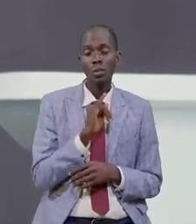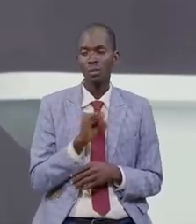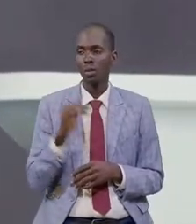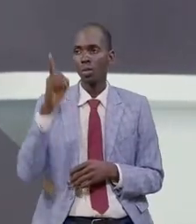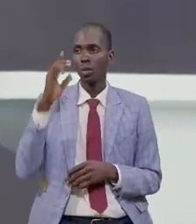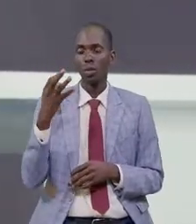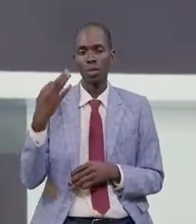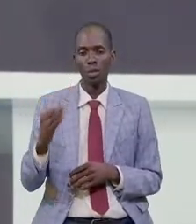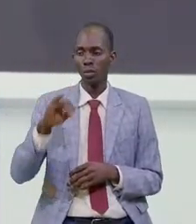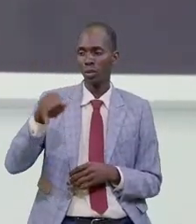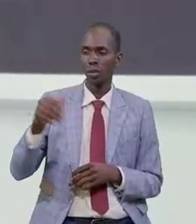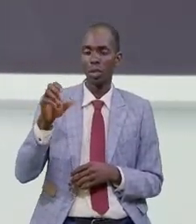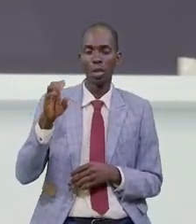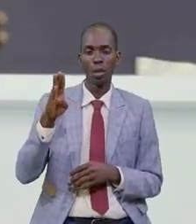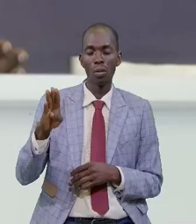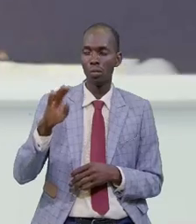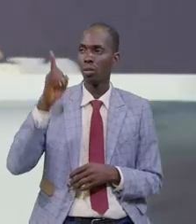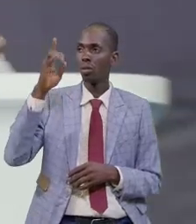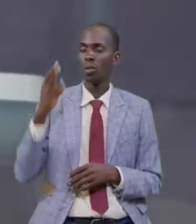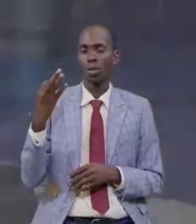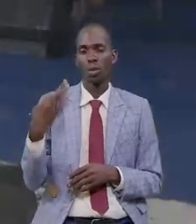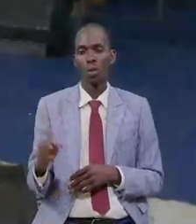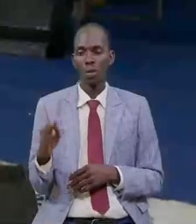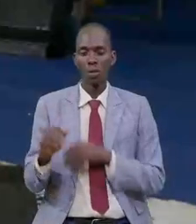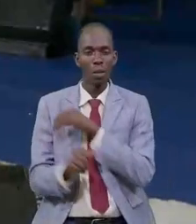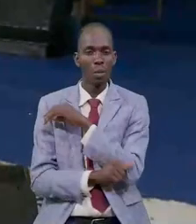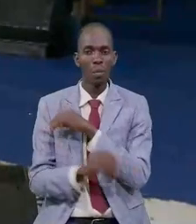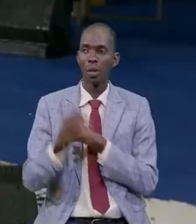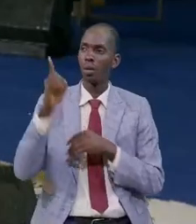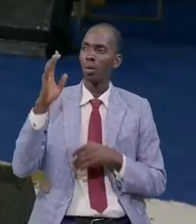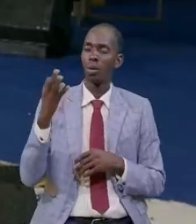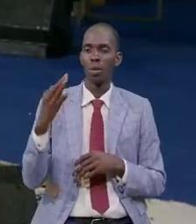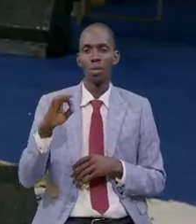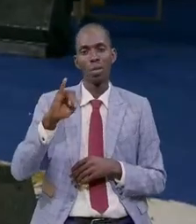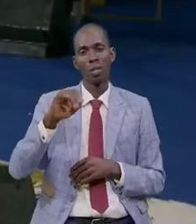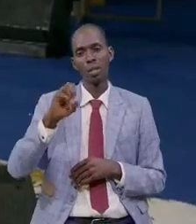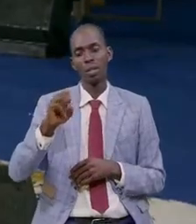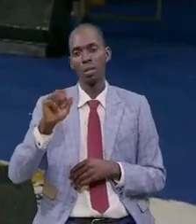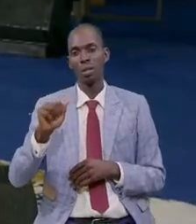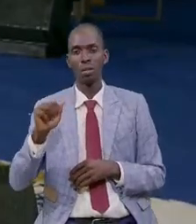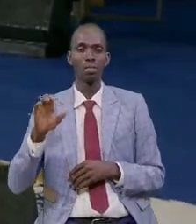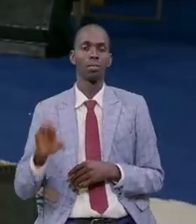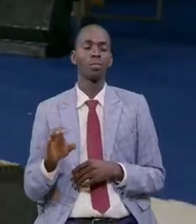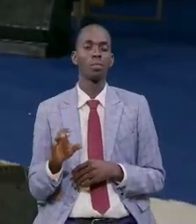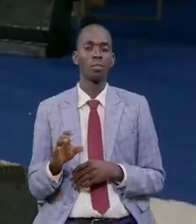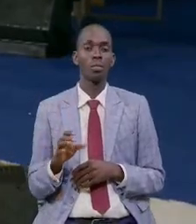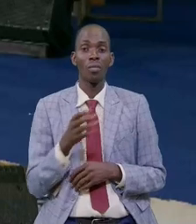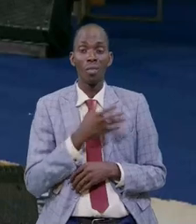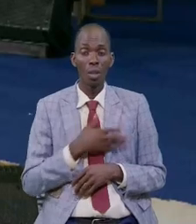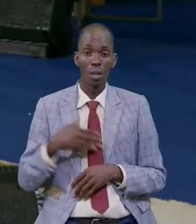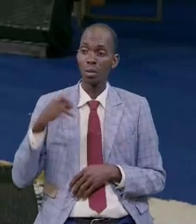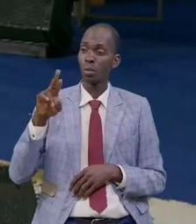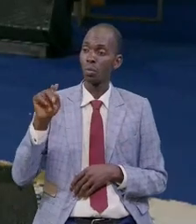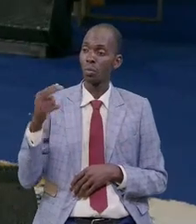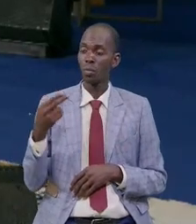elle avait connu elle dit j'irai avec toi je serai l'étranger là-bas pas de